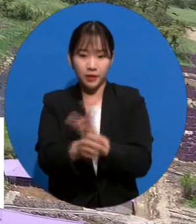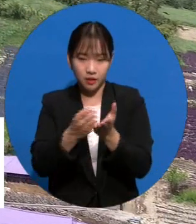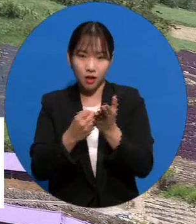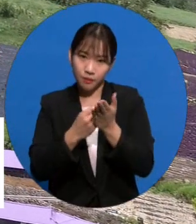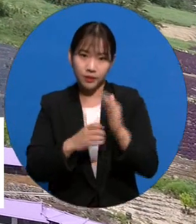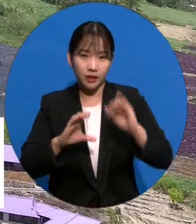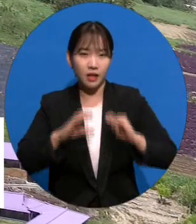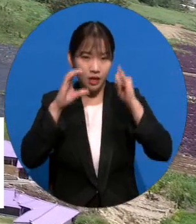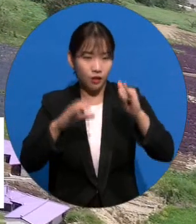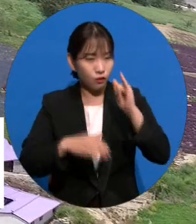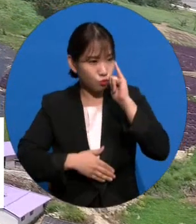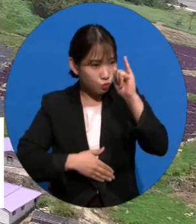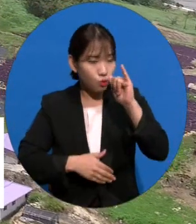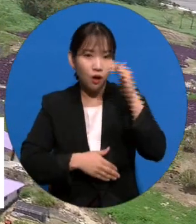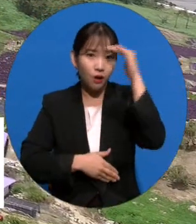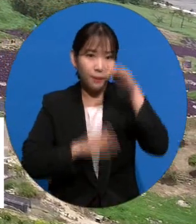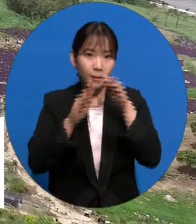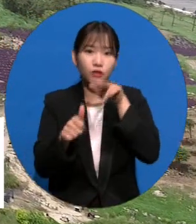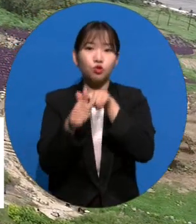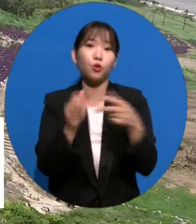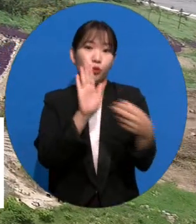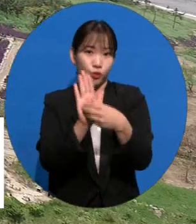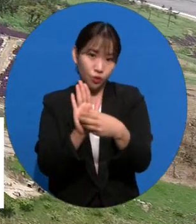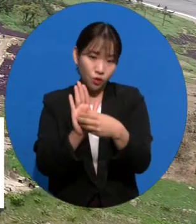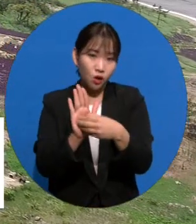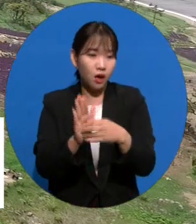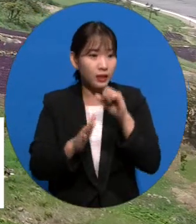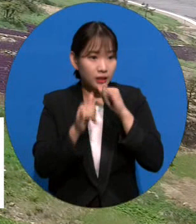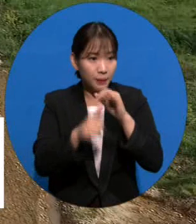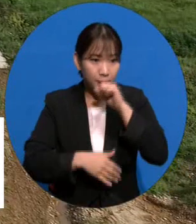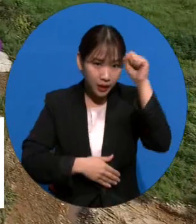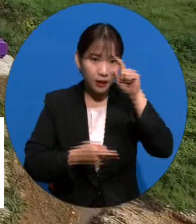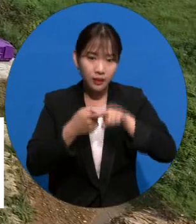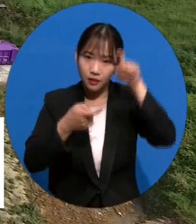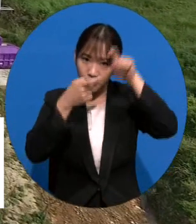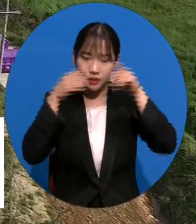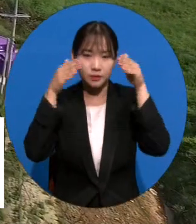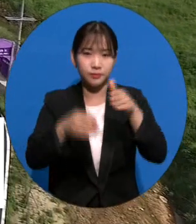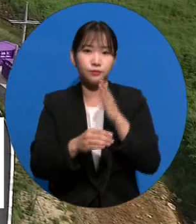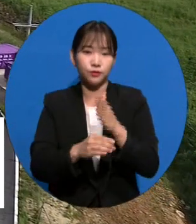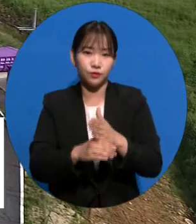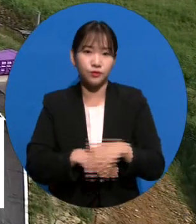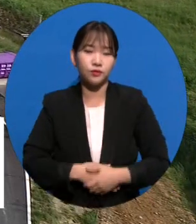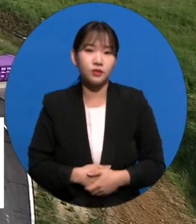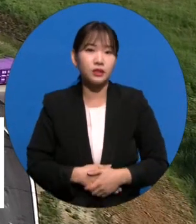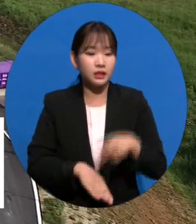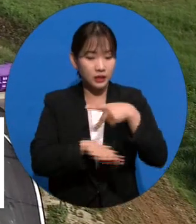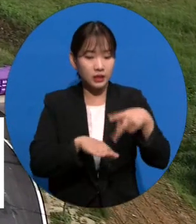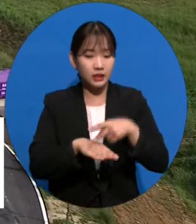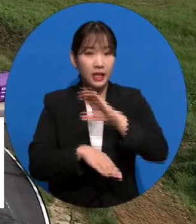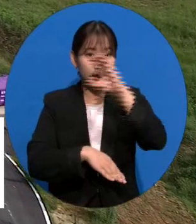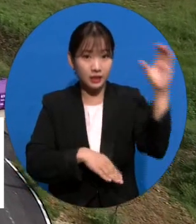관광 마을 후보로 올라 오고 있는 가운데 퍼플 섬의 수상 여부에 관심이 쏠리고 있습니다 한편 신안군은